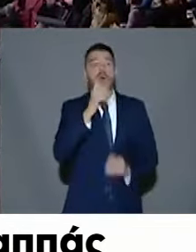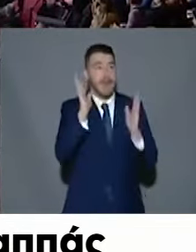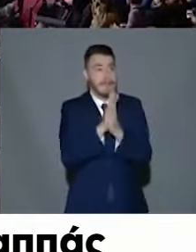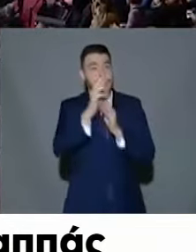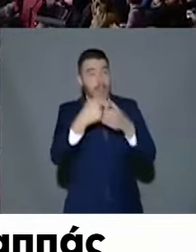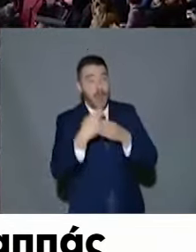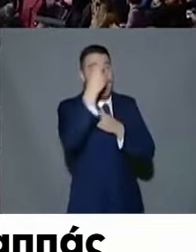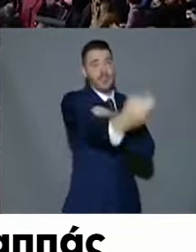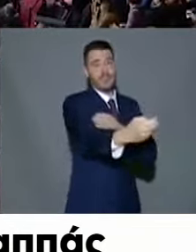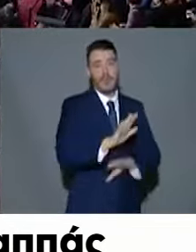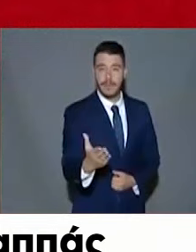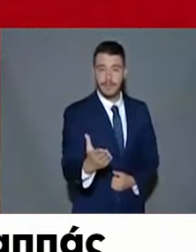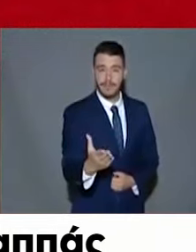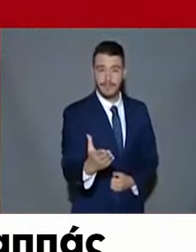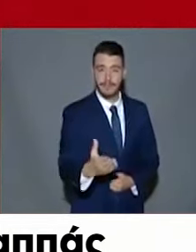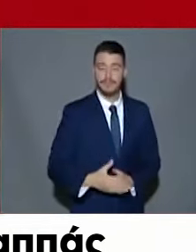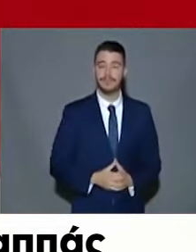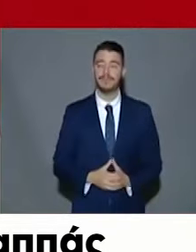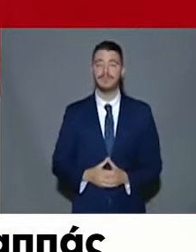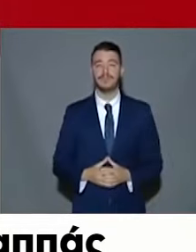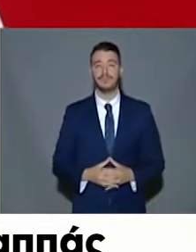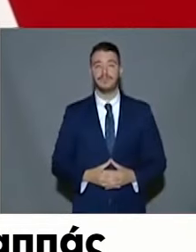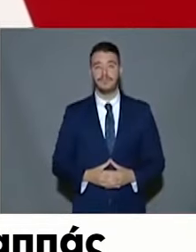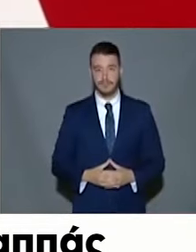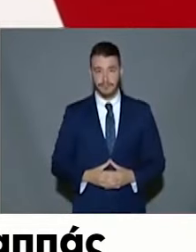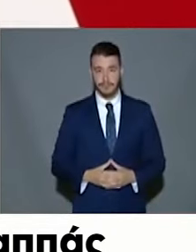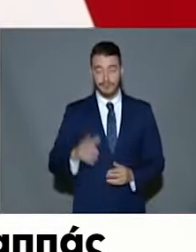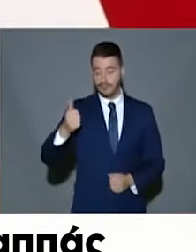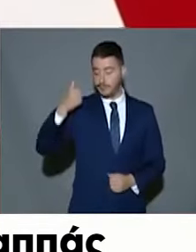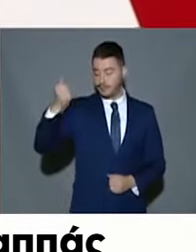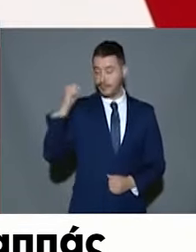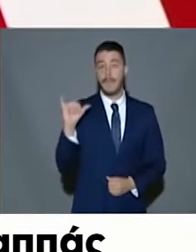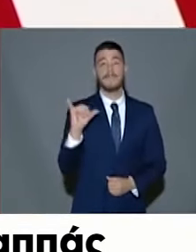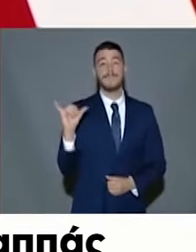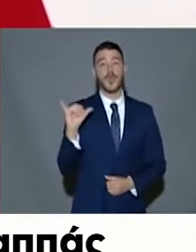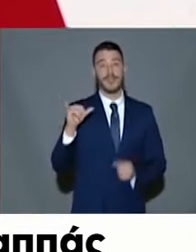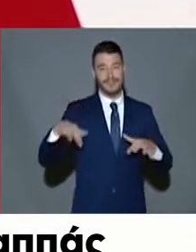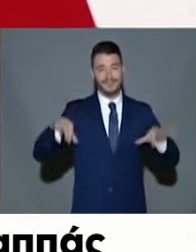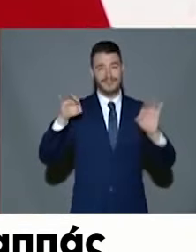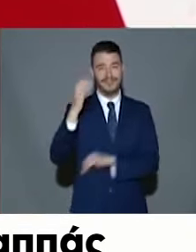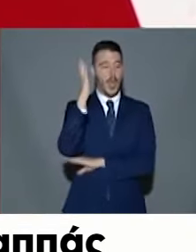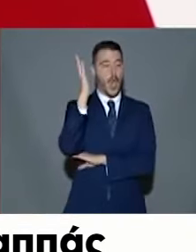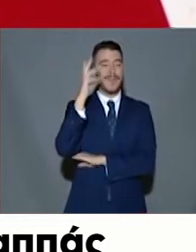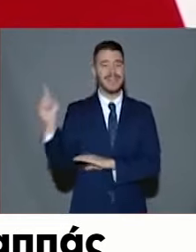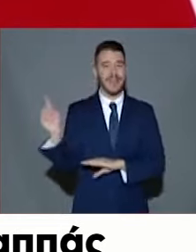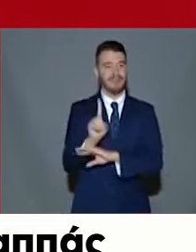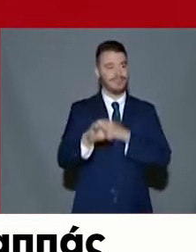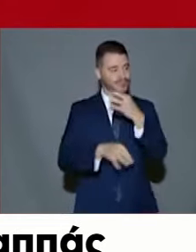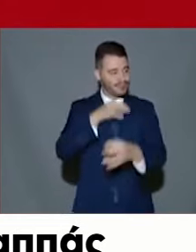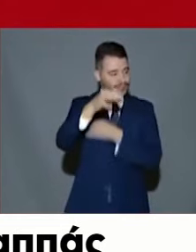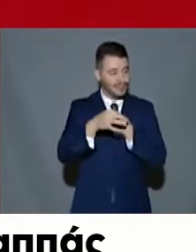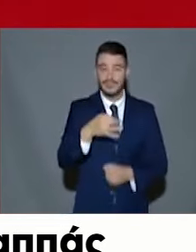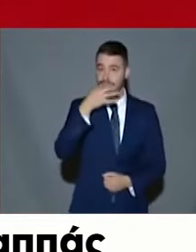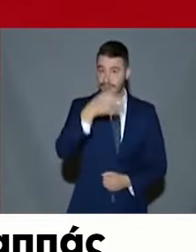Μάου. Η συμμορία των τεσσάρων στο Πασόκ με επικεφαλή στον Κώστα Σιμίτη. Η πρώτη συμμορία έχασε, η δεύτερη συμμορία κέρδισε. Είναι